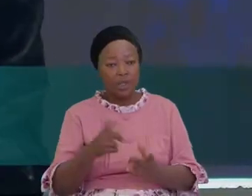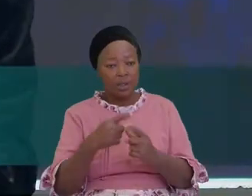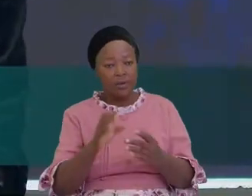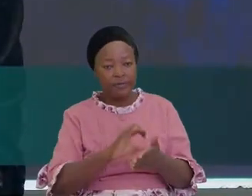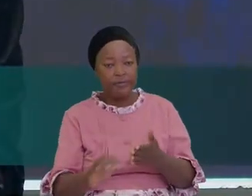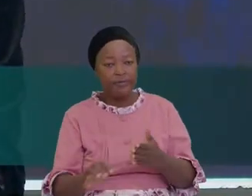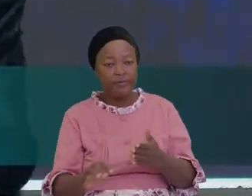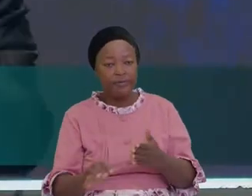Verset